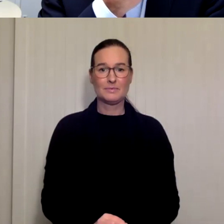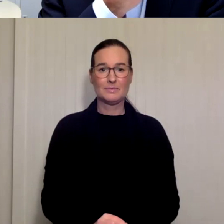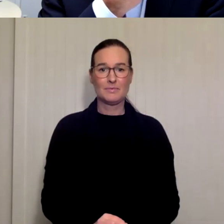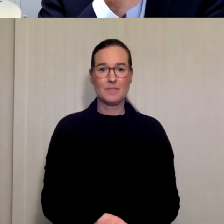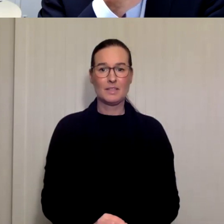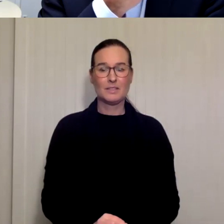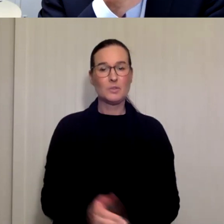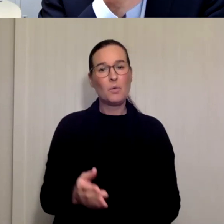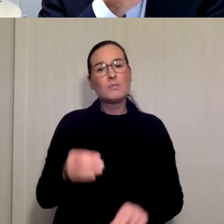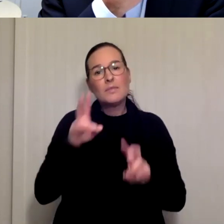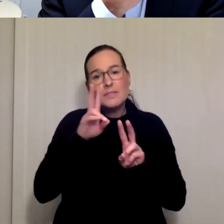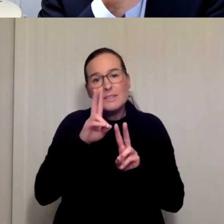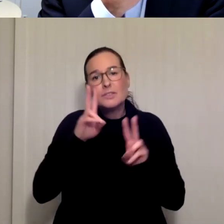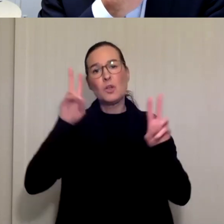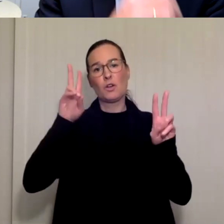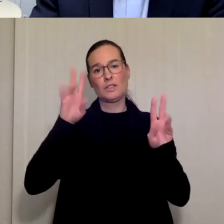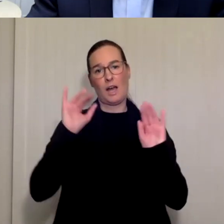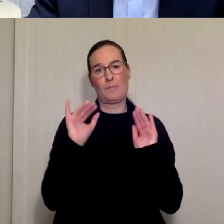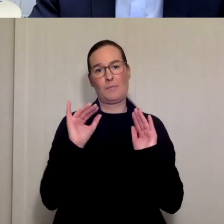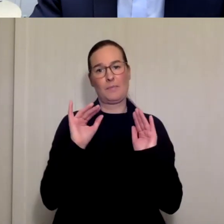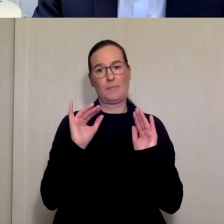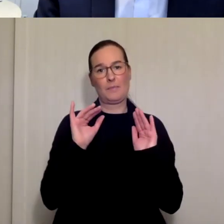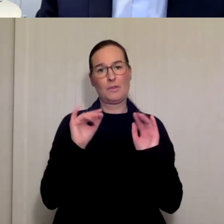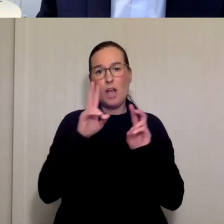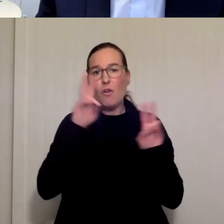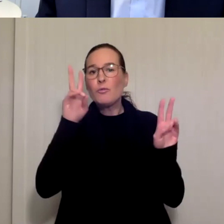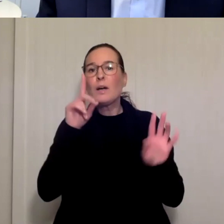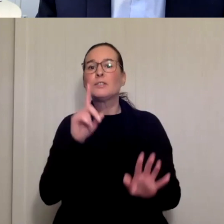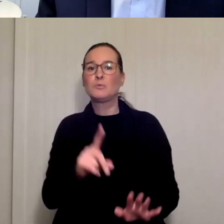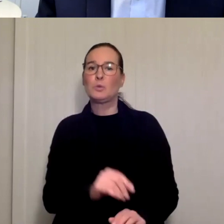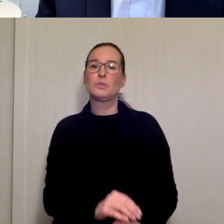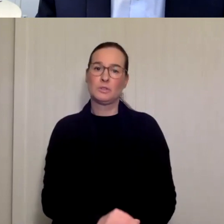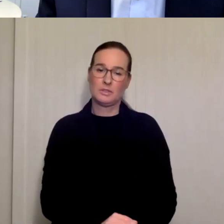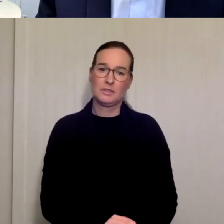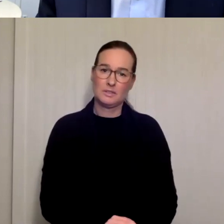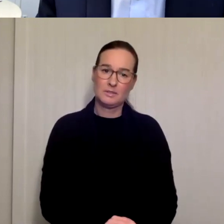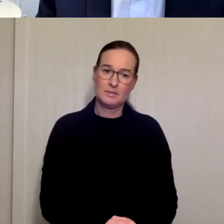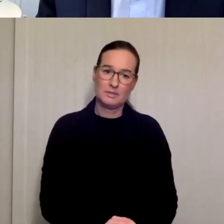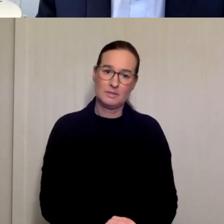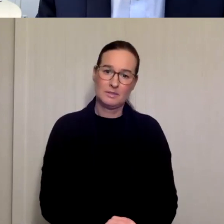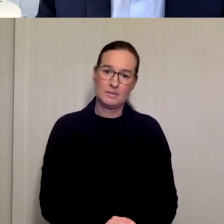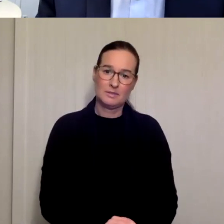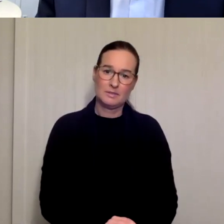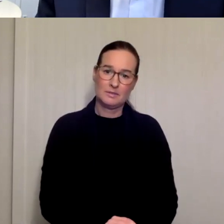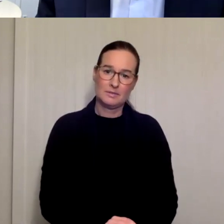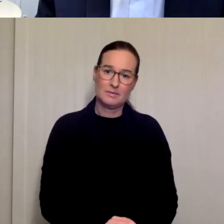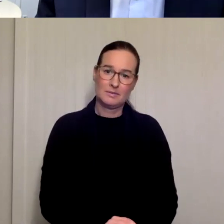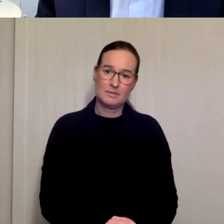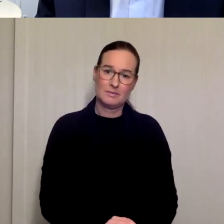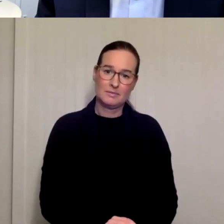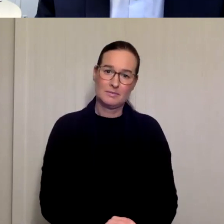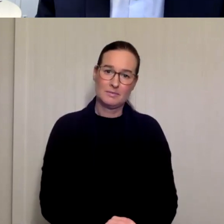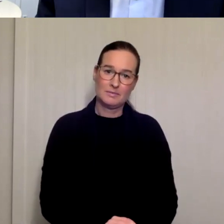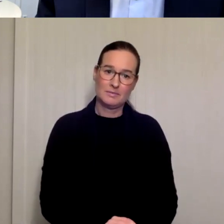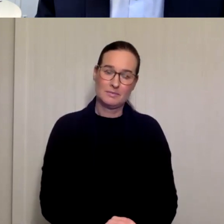Und ich weiß nur, dass dort, wo es Besuche gab von einsamen